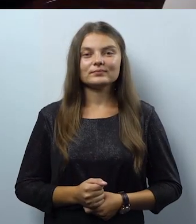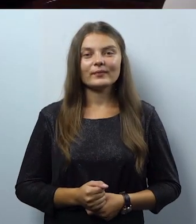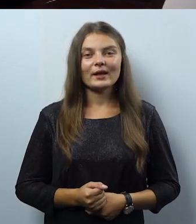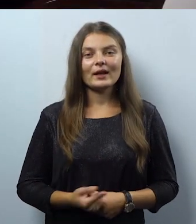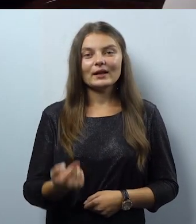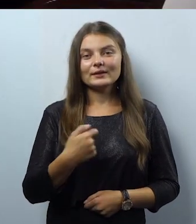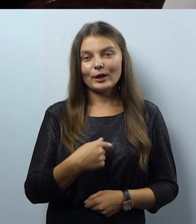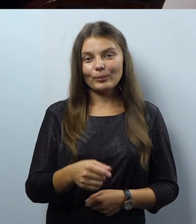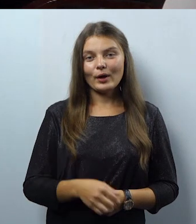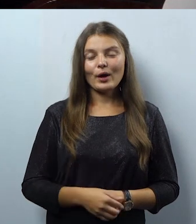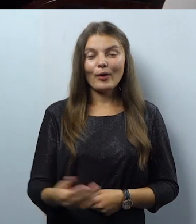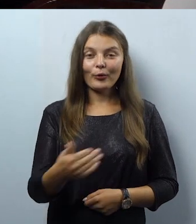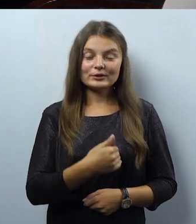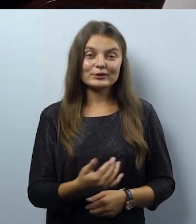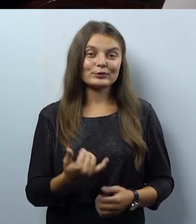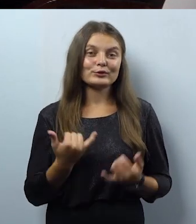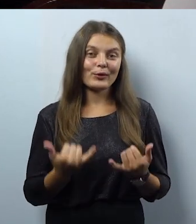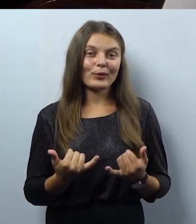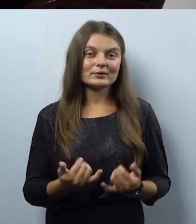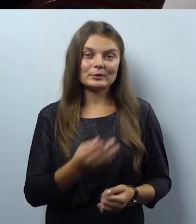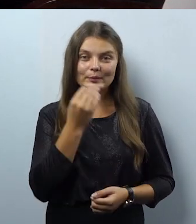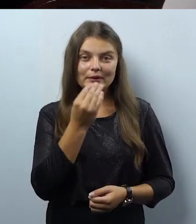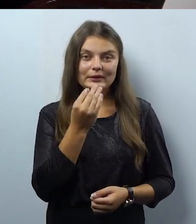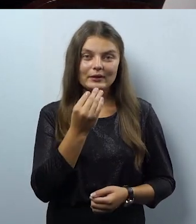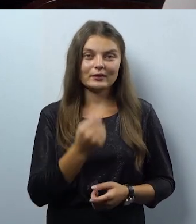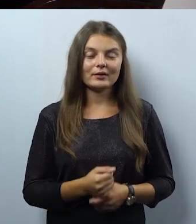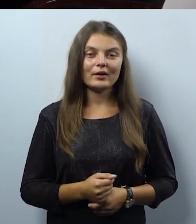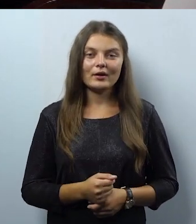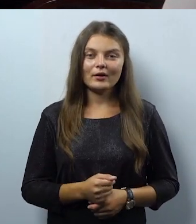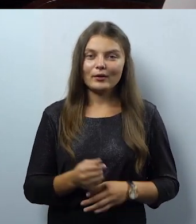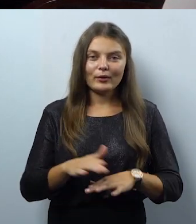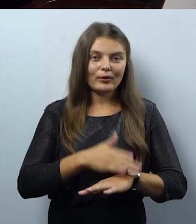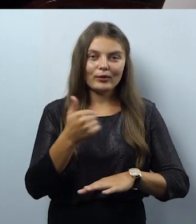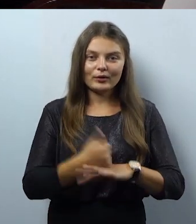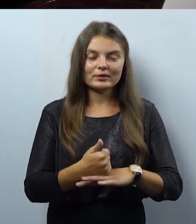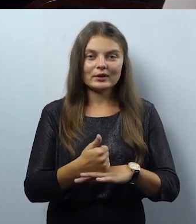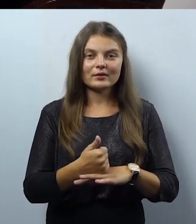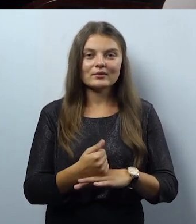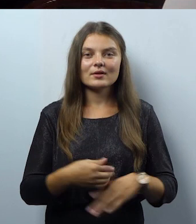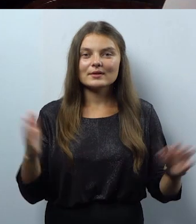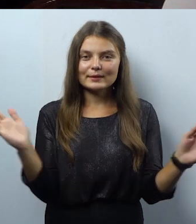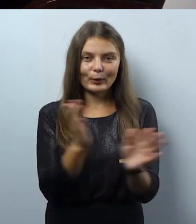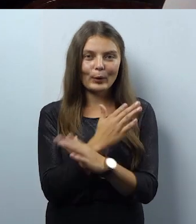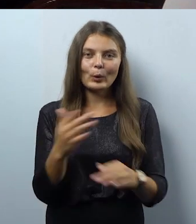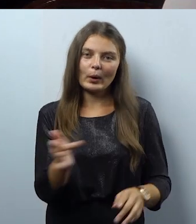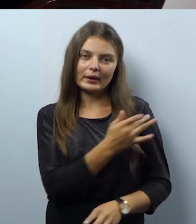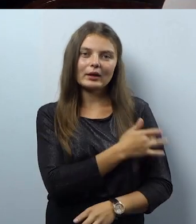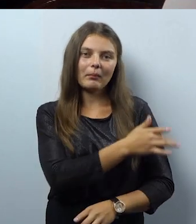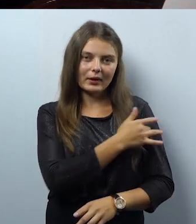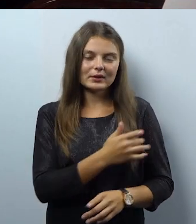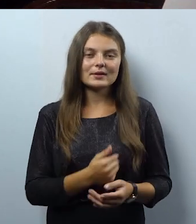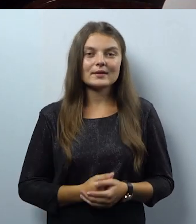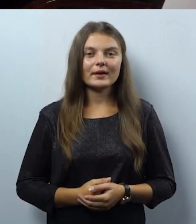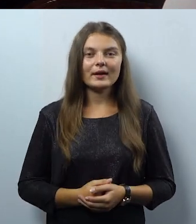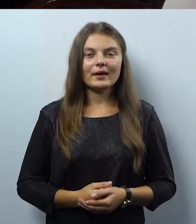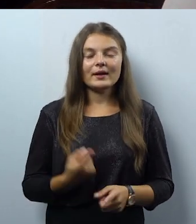Я би хотів сьогодні задати, напевно, найважливіше питання, яке турбує всіх буштинців, а це екологія і медицина, правда? Тобто це речі, які